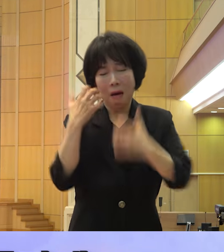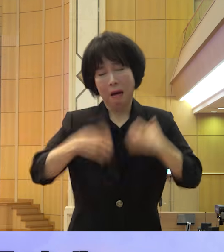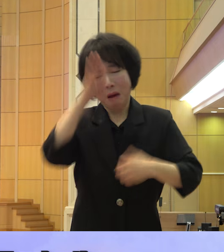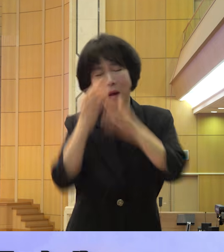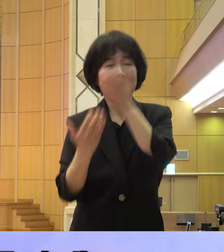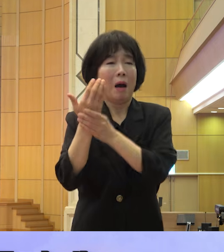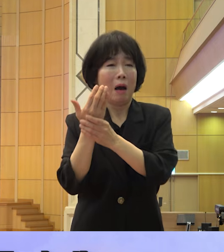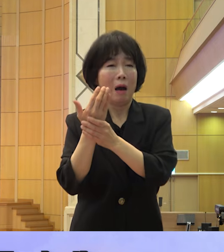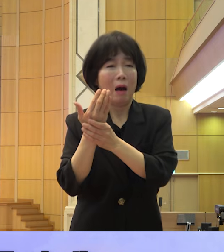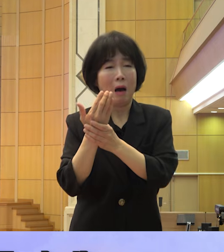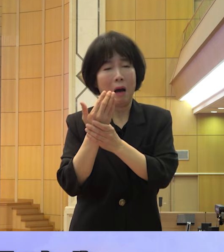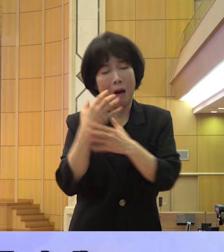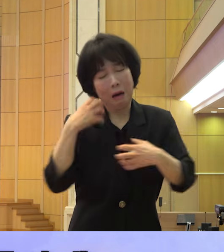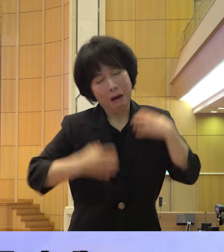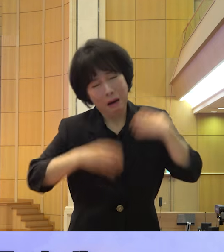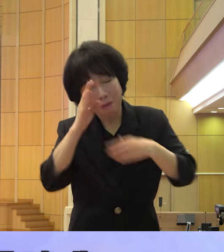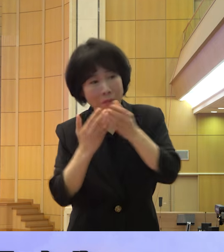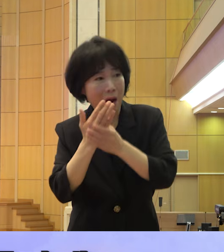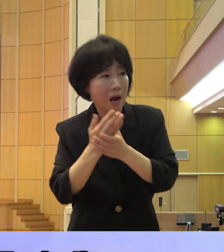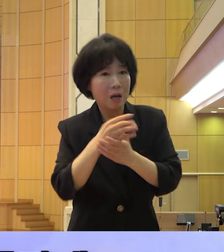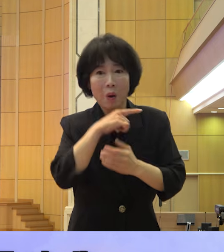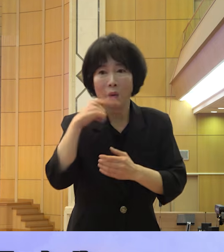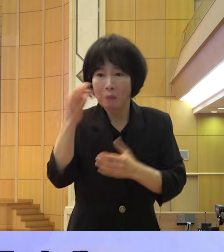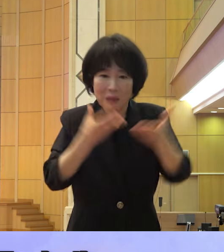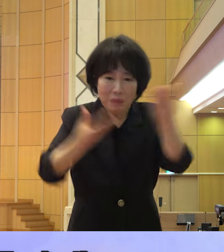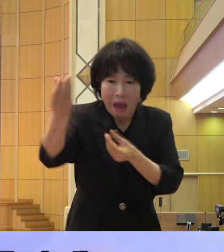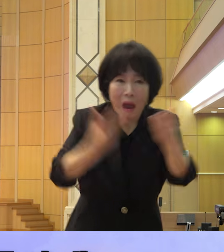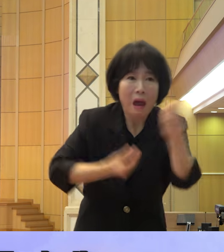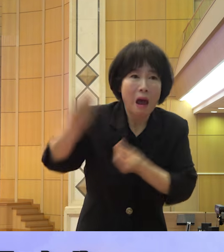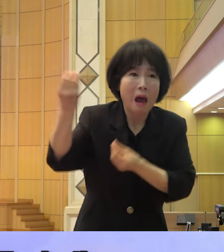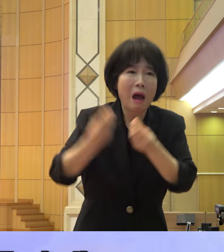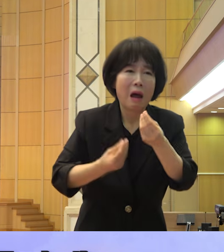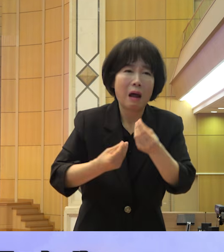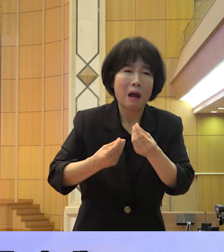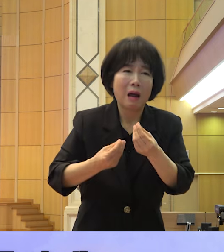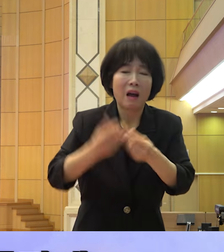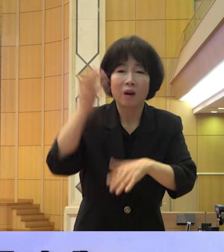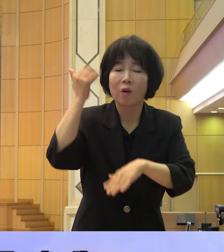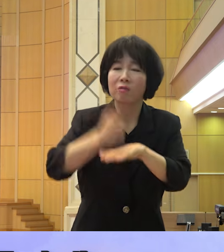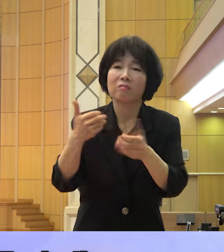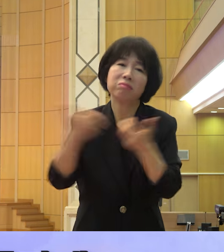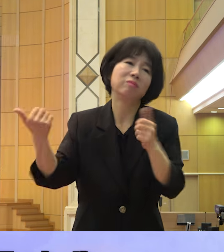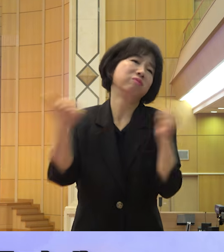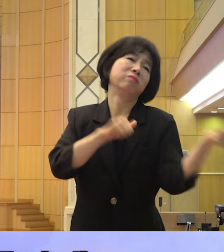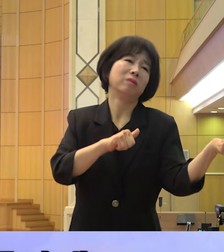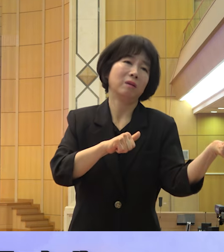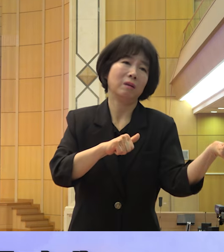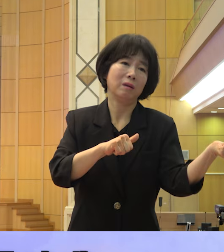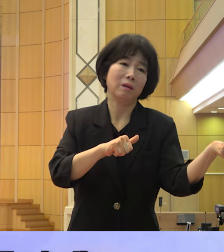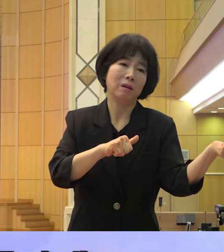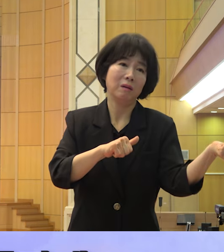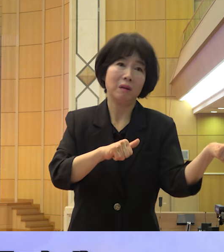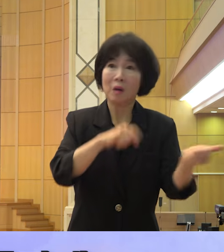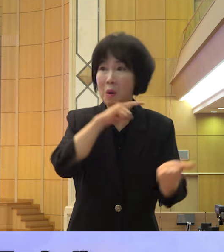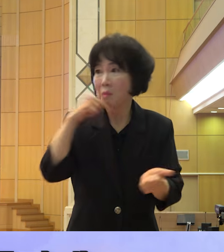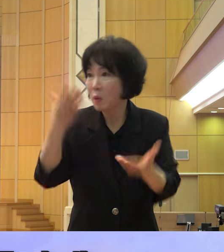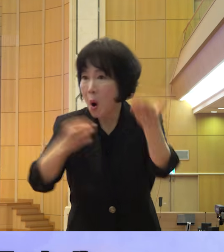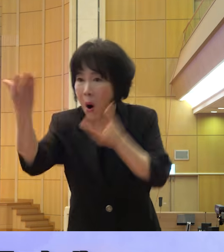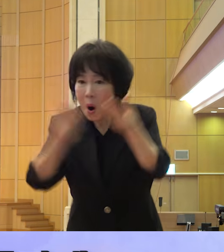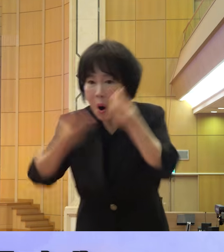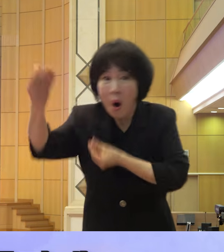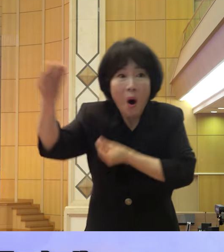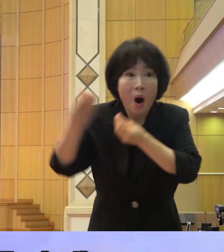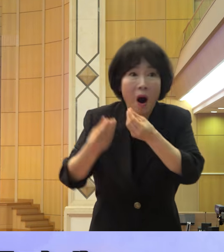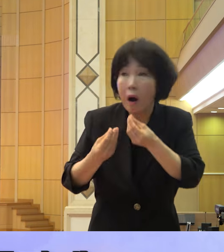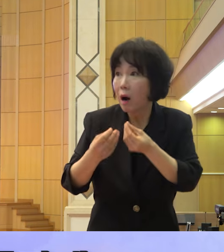다 날려버리고 빚은 태산같이 지어놓고 그리고서 가셨어요. 갈 때 그냥 가지 왜 그런 것까지 다